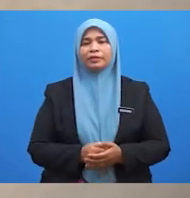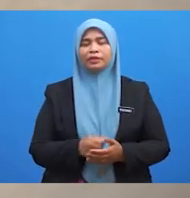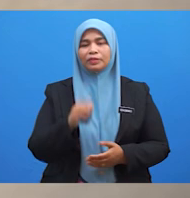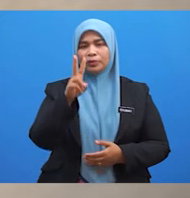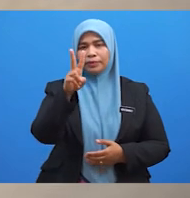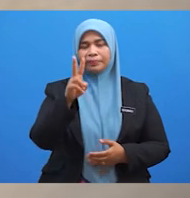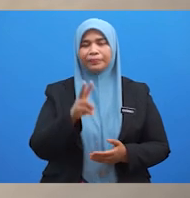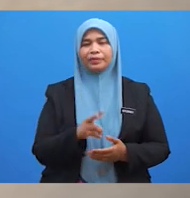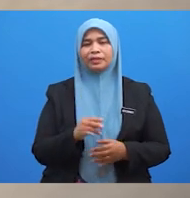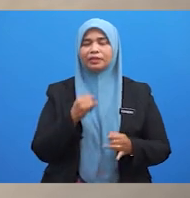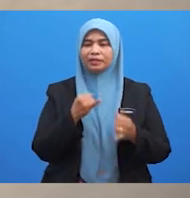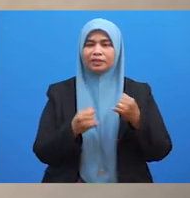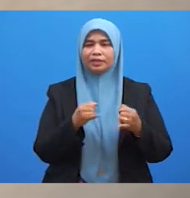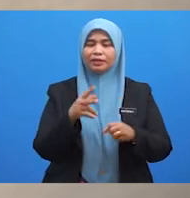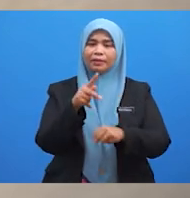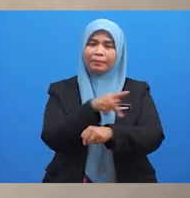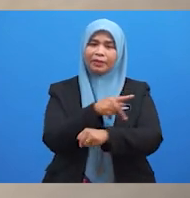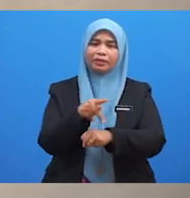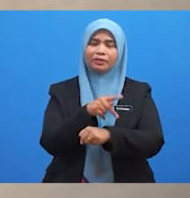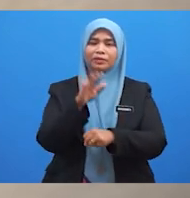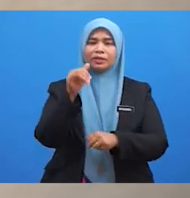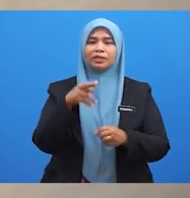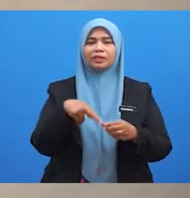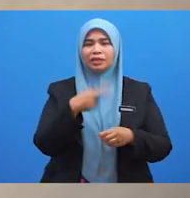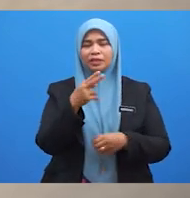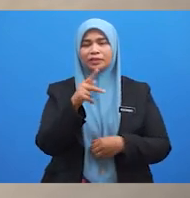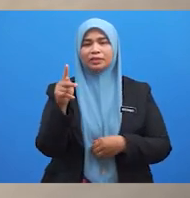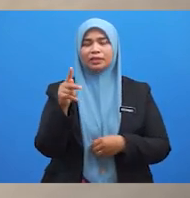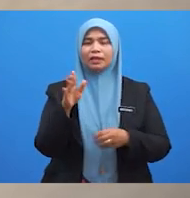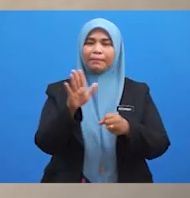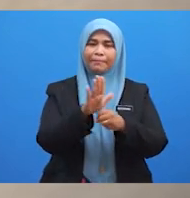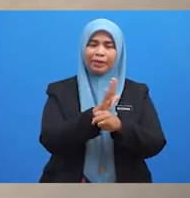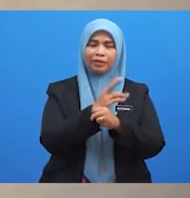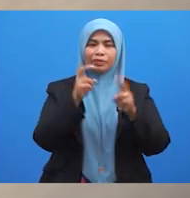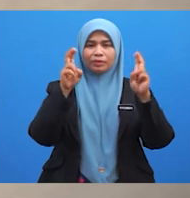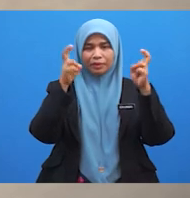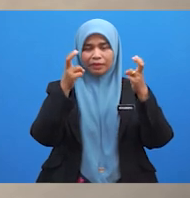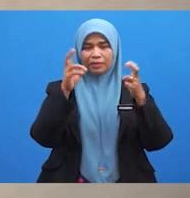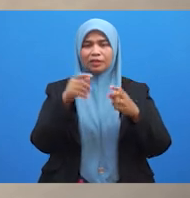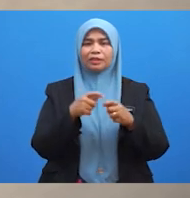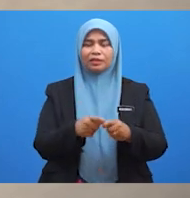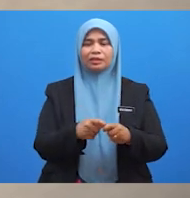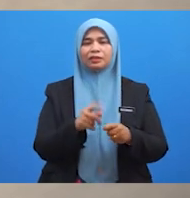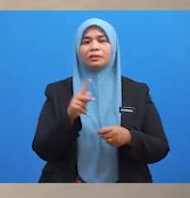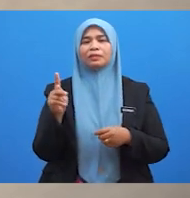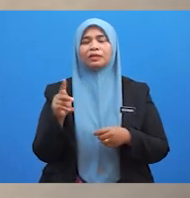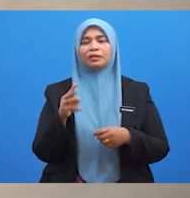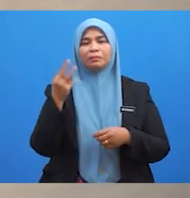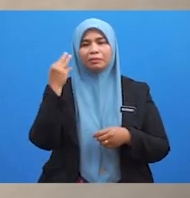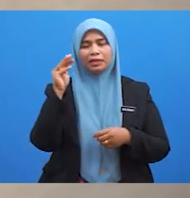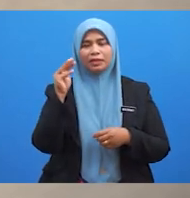Kedua, jika pantun yang dihasilkan memenuhi tema yang ditetapkan,